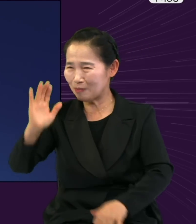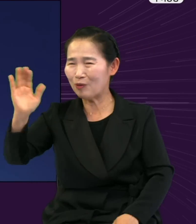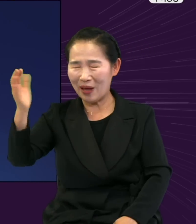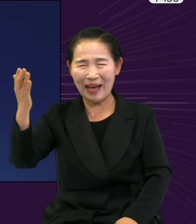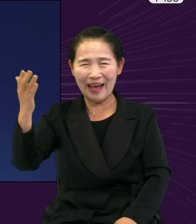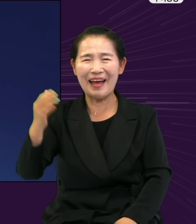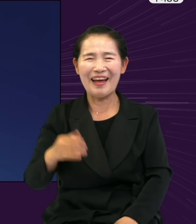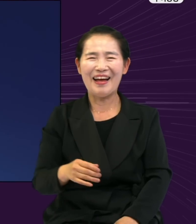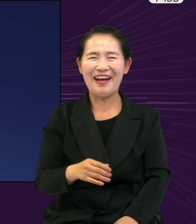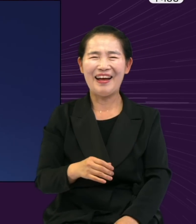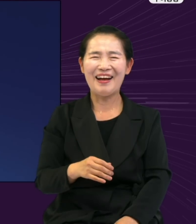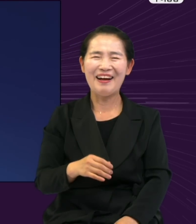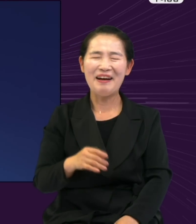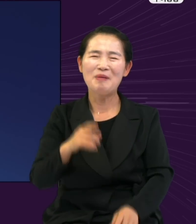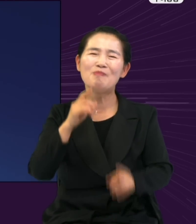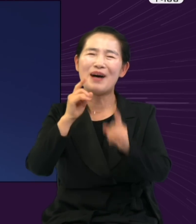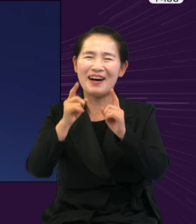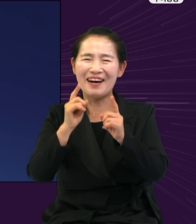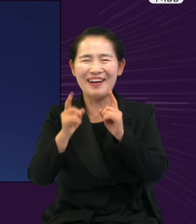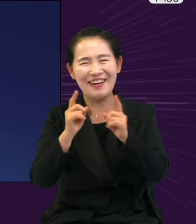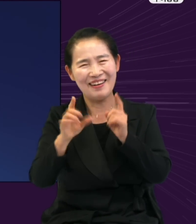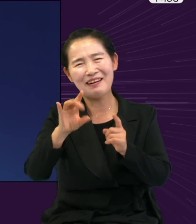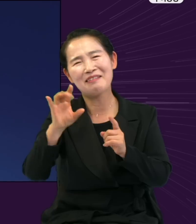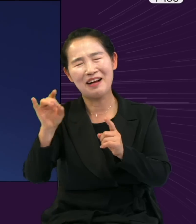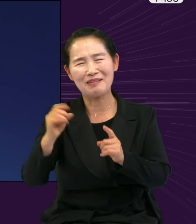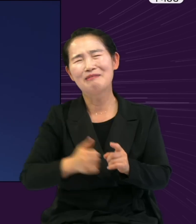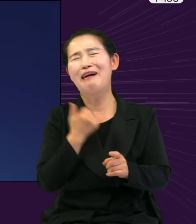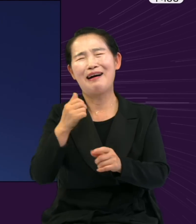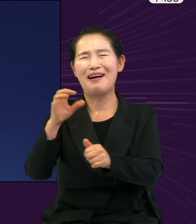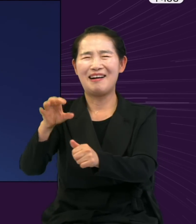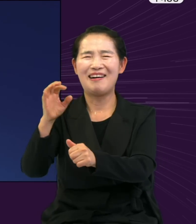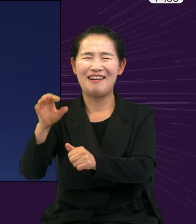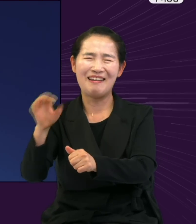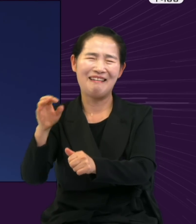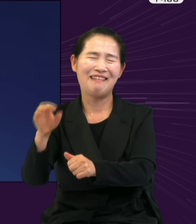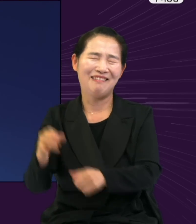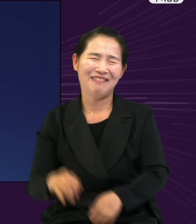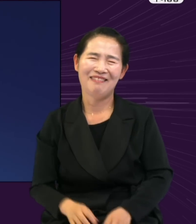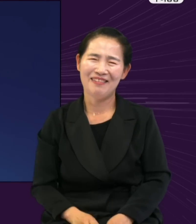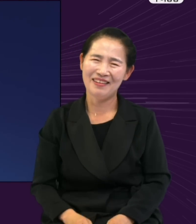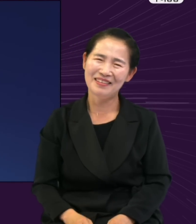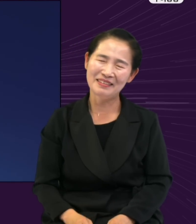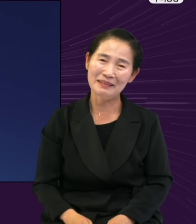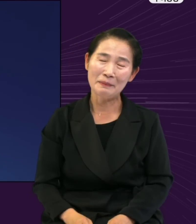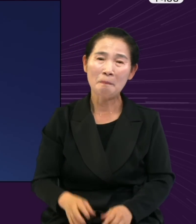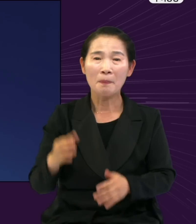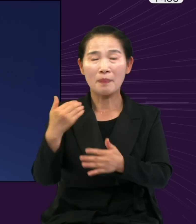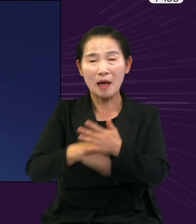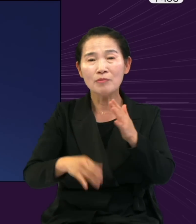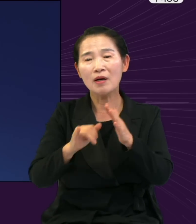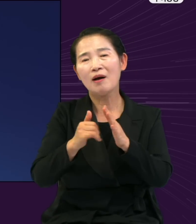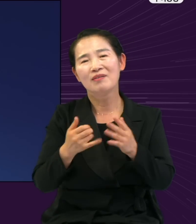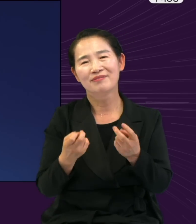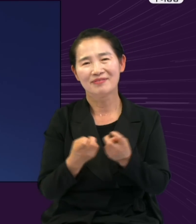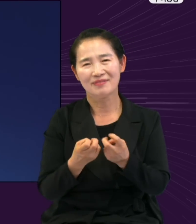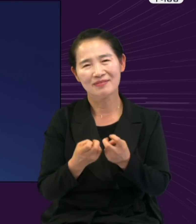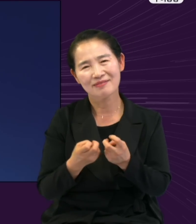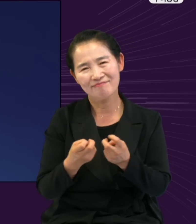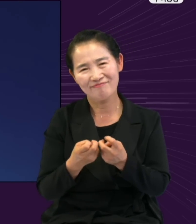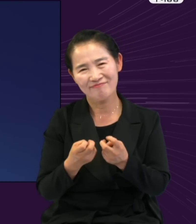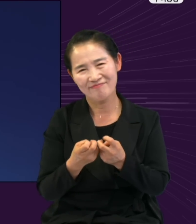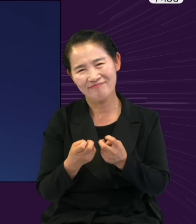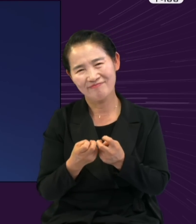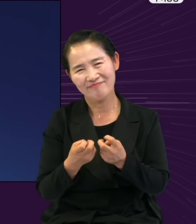그렇잖아요. 혼자서 사역하다 혼자 묻히는 건 괜찮잖아요. 남겨진 가족들을 생각한다면 끝까지